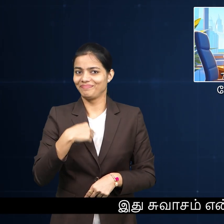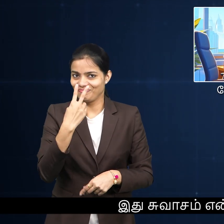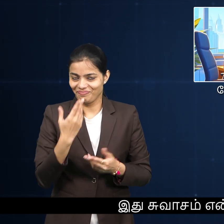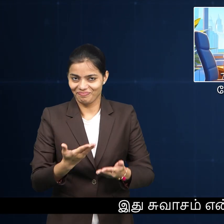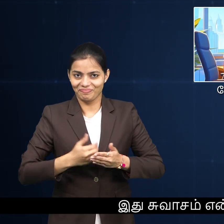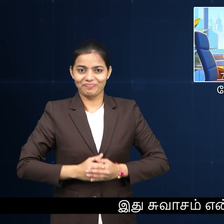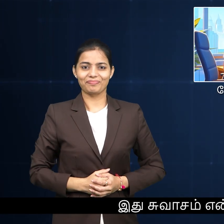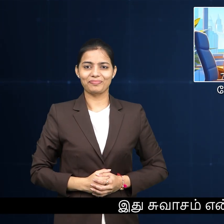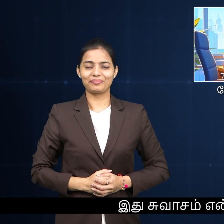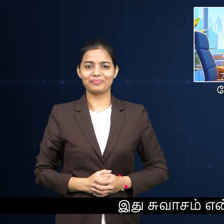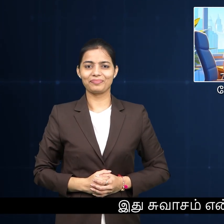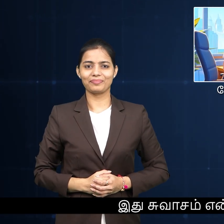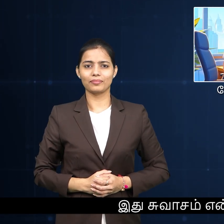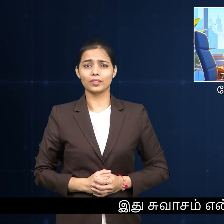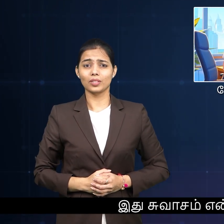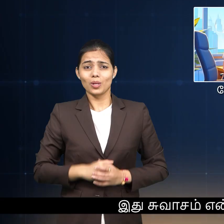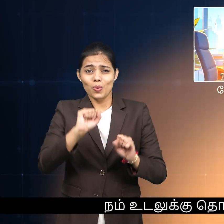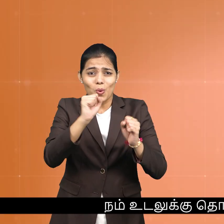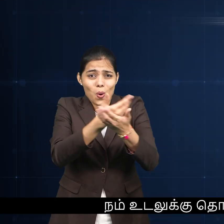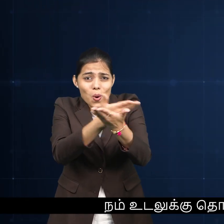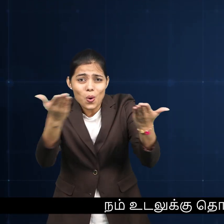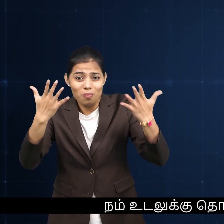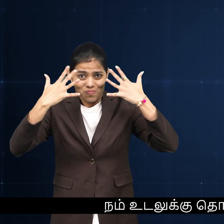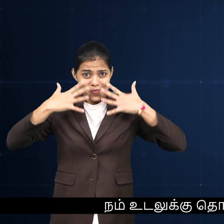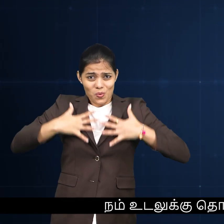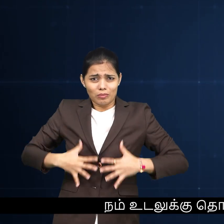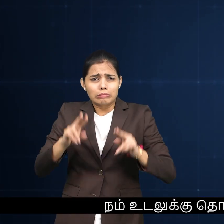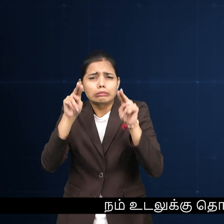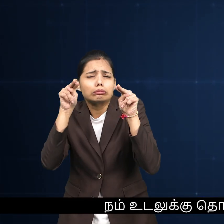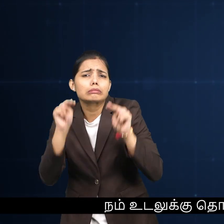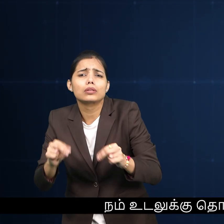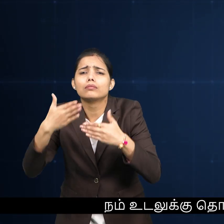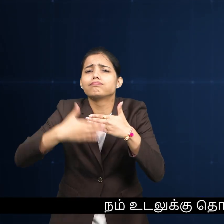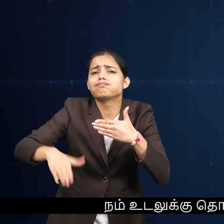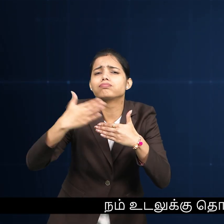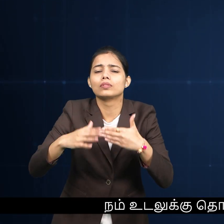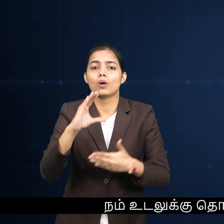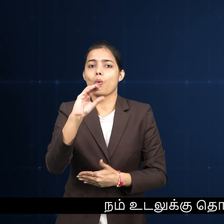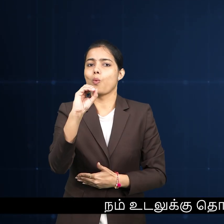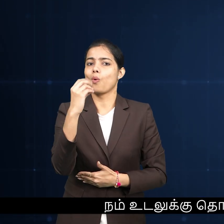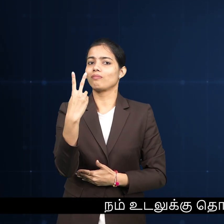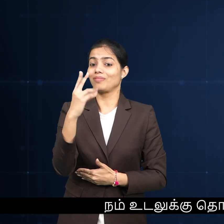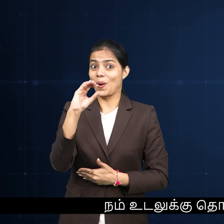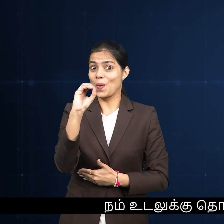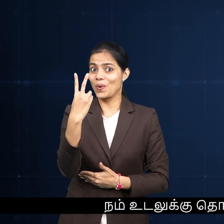சுவாசம் என்று அழைக்கப்படுகிறது. நம் உடலுக்கு தொடர்ந்து ஆக்சிஜன் தேவை.